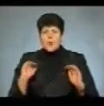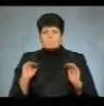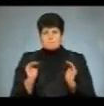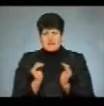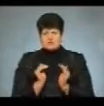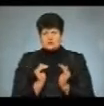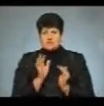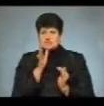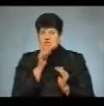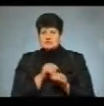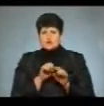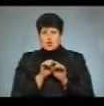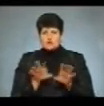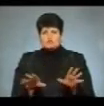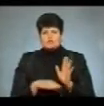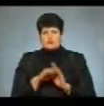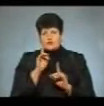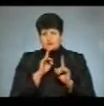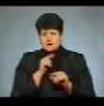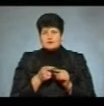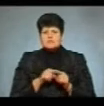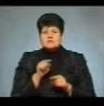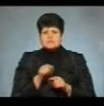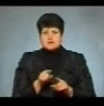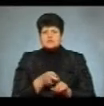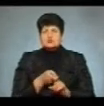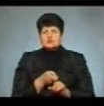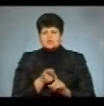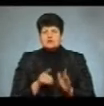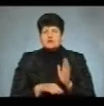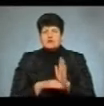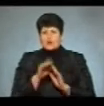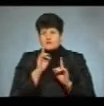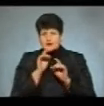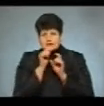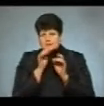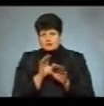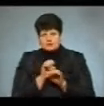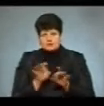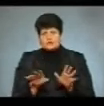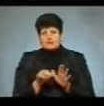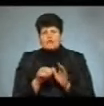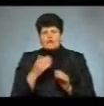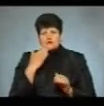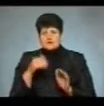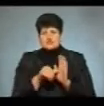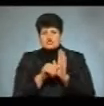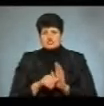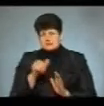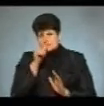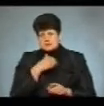так, час розпуску Верховної Ради України. Це стосується, що Верховна Рада не може бути розпущена в останні 6 місяців своїх